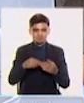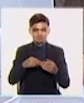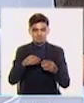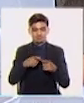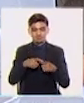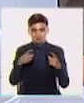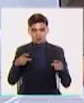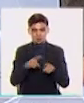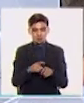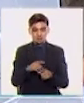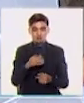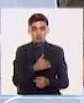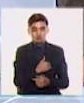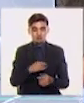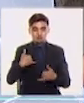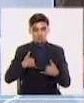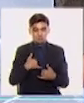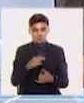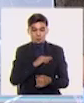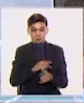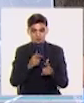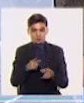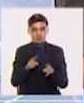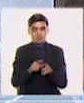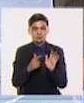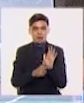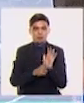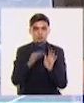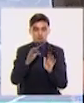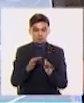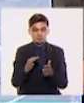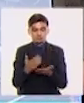енді педагог болу үшін ең кемі 70 балл жинау керек.